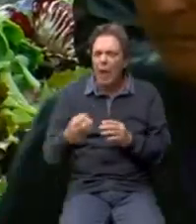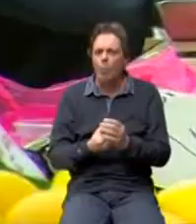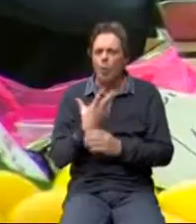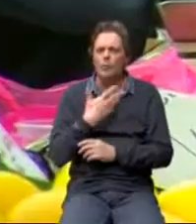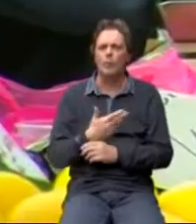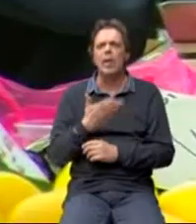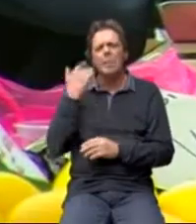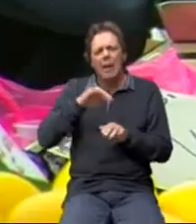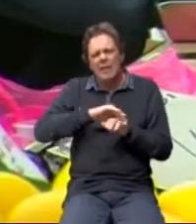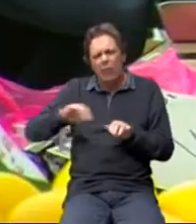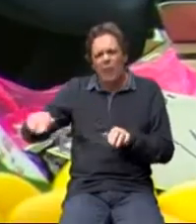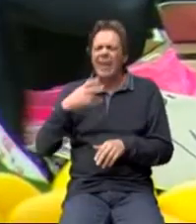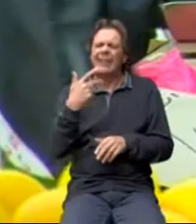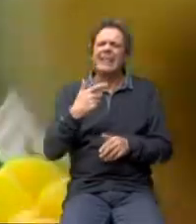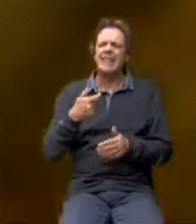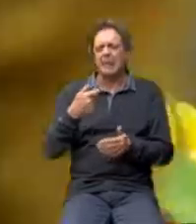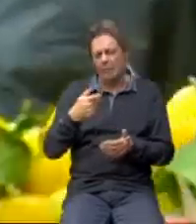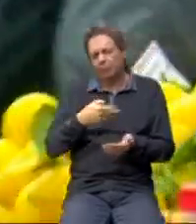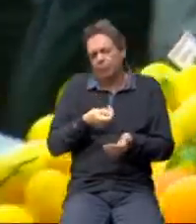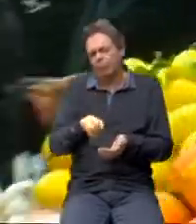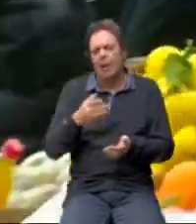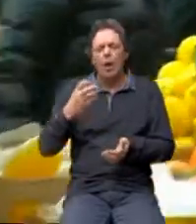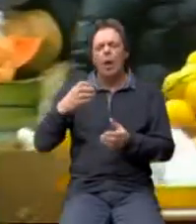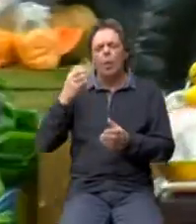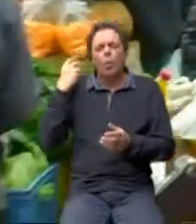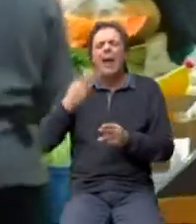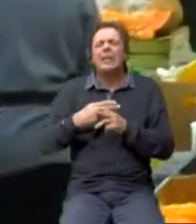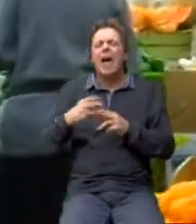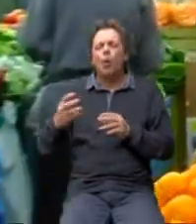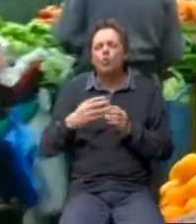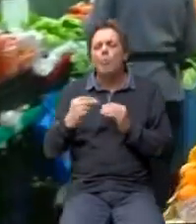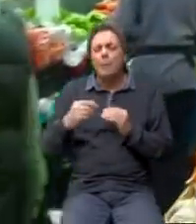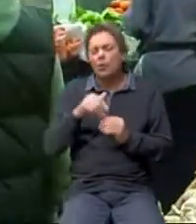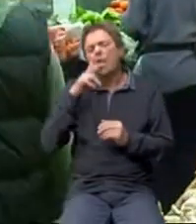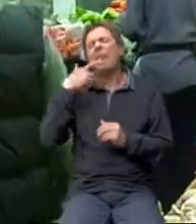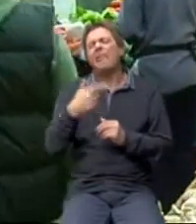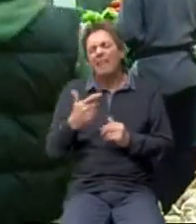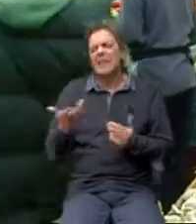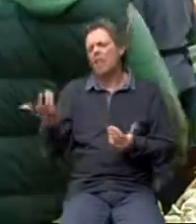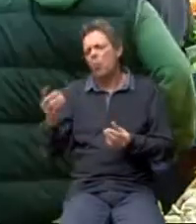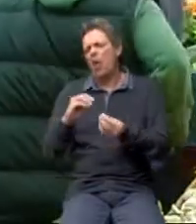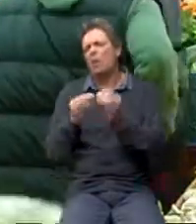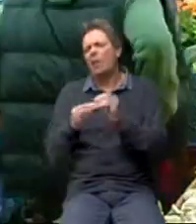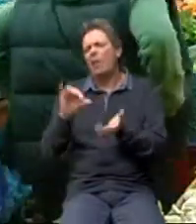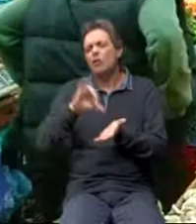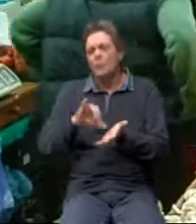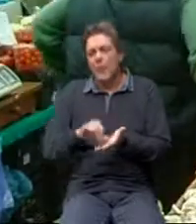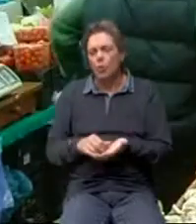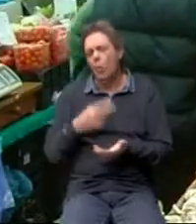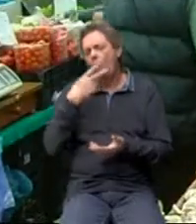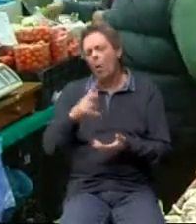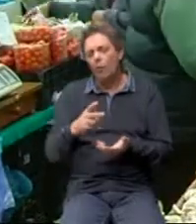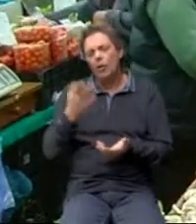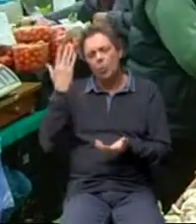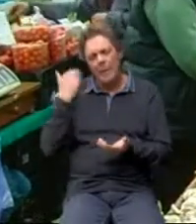bili radije izdvojili 30 kuna za ekološki uzgojenu papriku ili 20 za kupljenu u nekom trgovačkom centru, odgovori